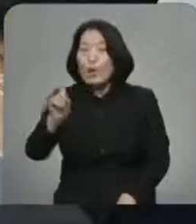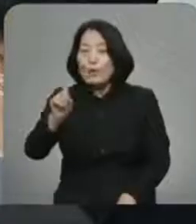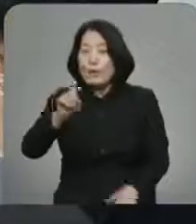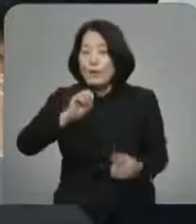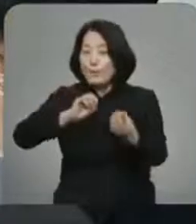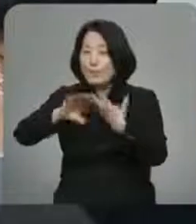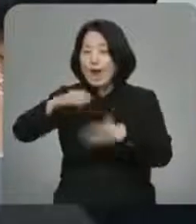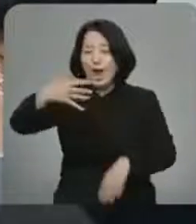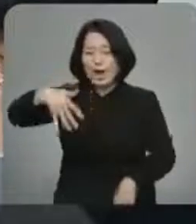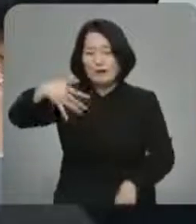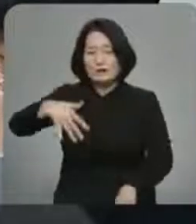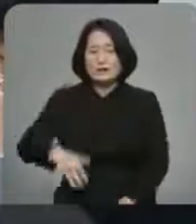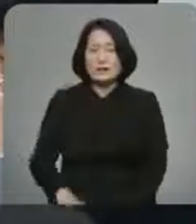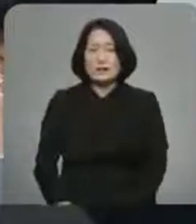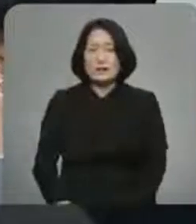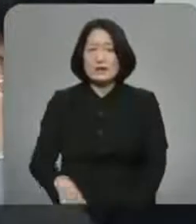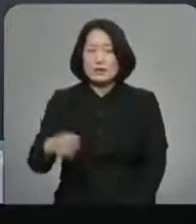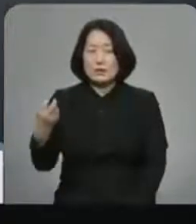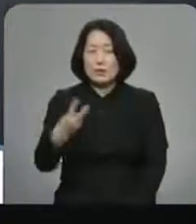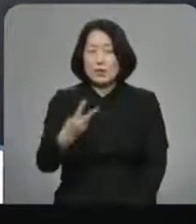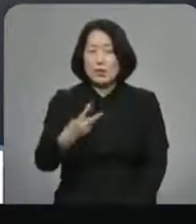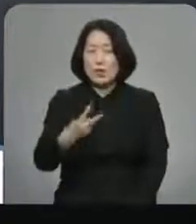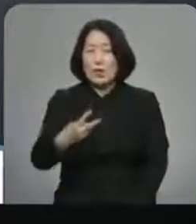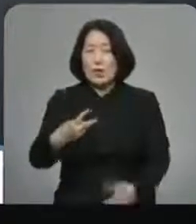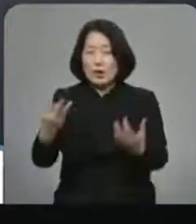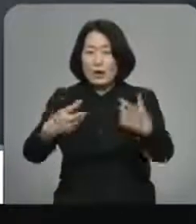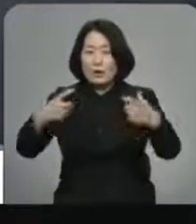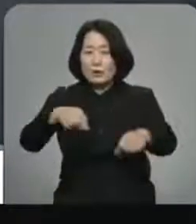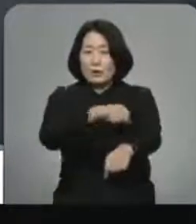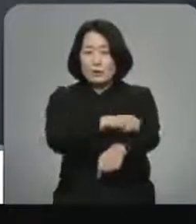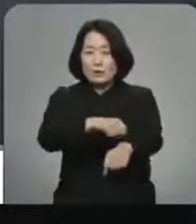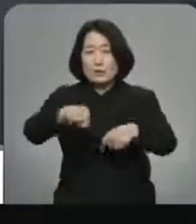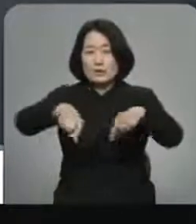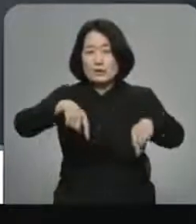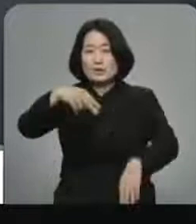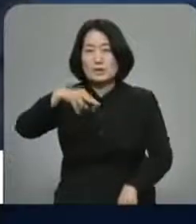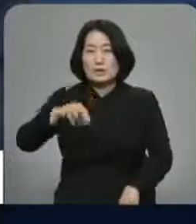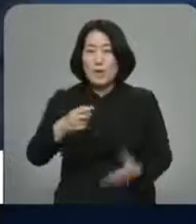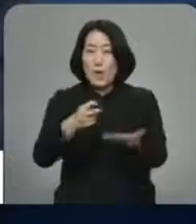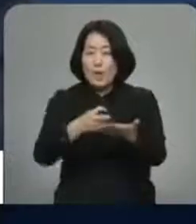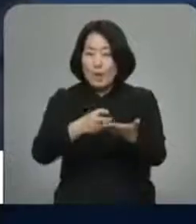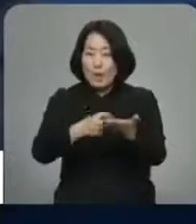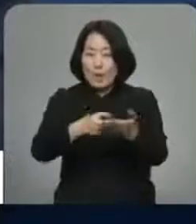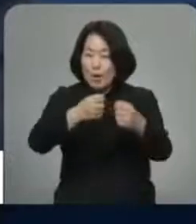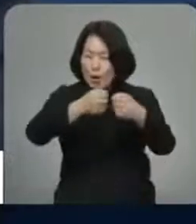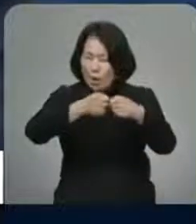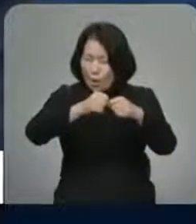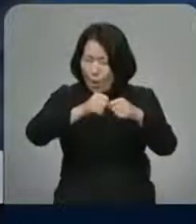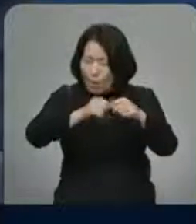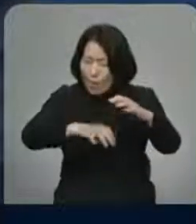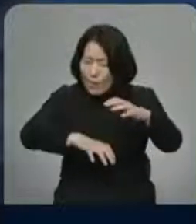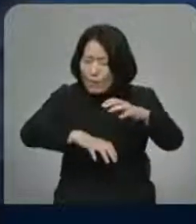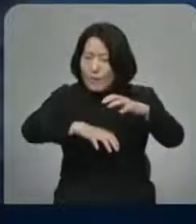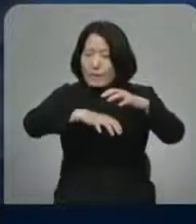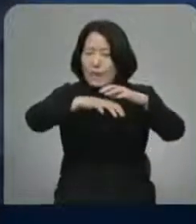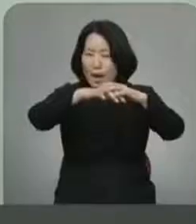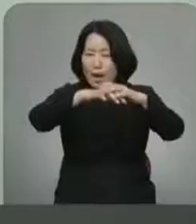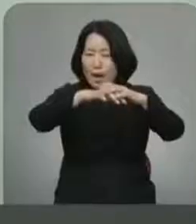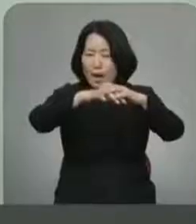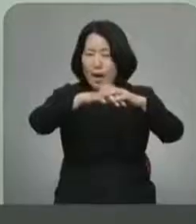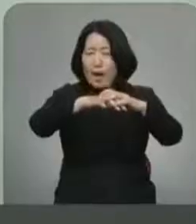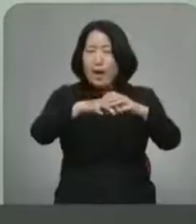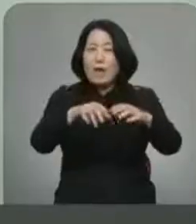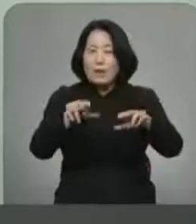있습니다. 또 빈 껍데기라는 평가를 받는 강원특별자치도법의 속을 어떻게 채워갈지에 대해서도